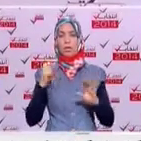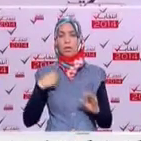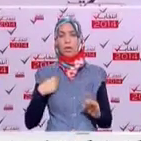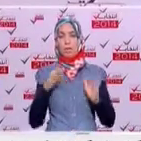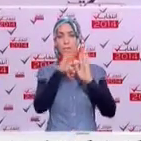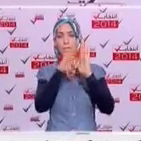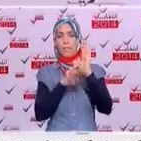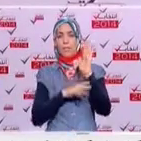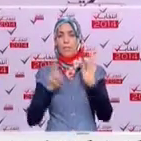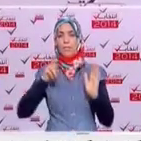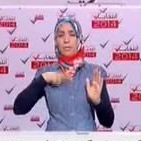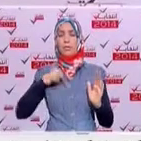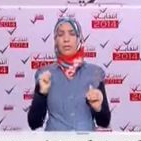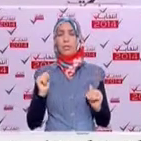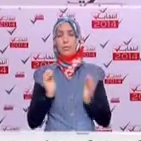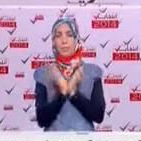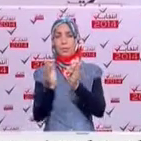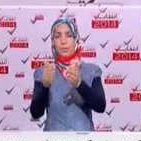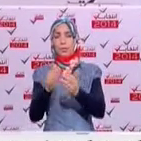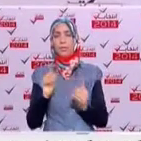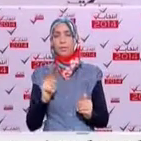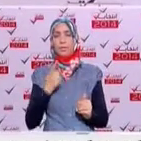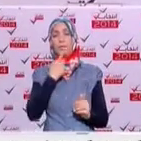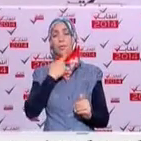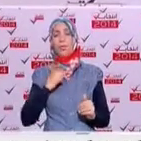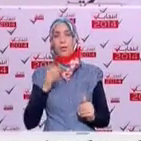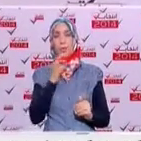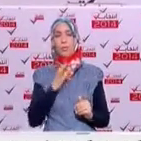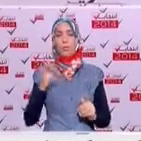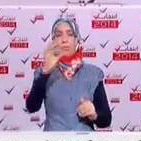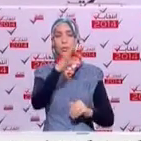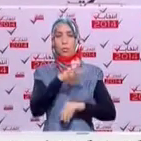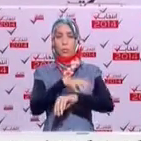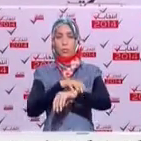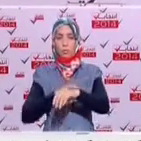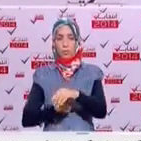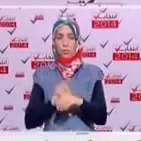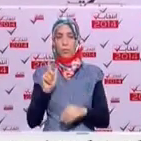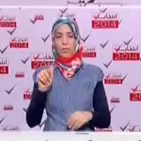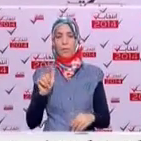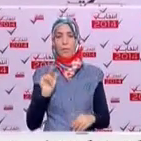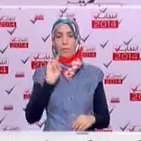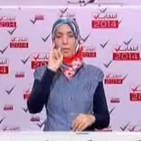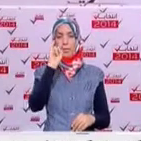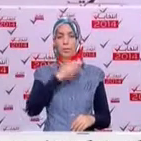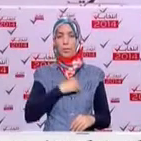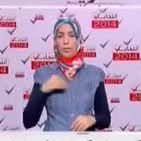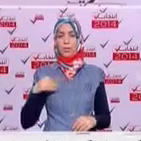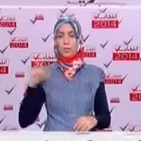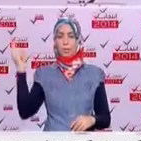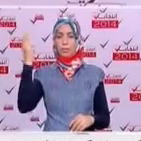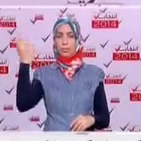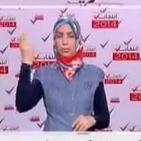الوطنية للإنقاذ عندنا نحب أن كل ولاية تتمتع بمستشفى جامعي، دونك مستشفى جامعي في